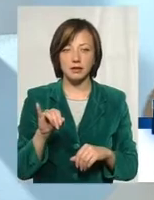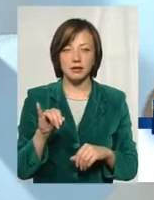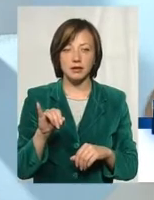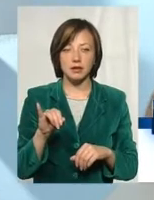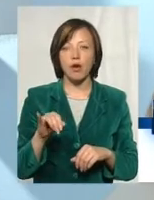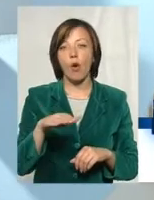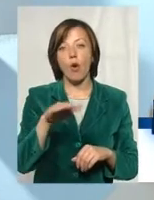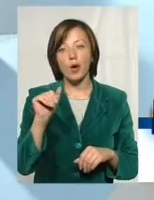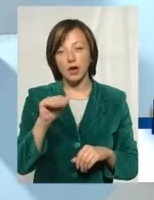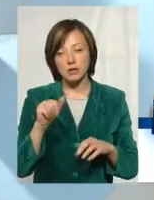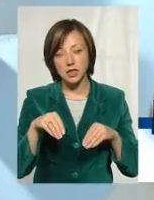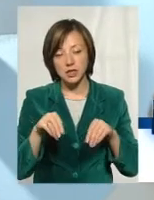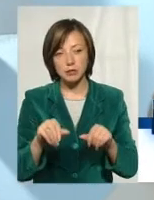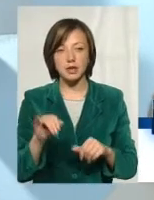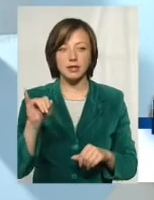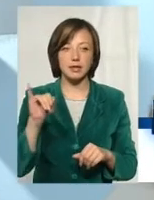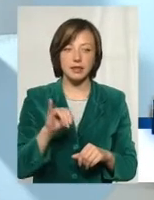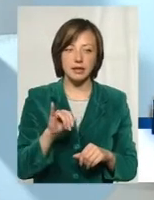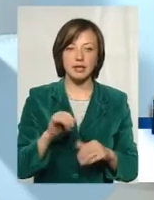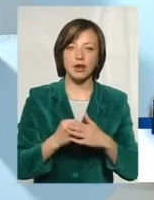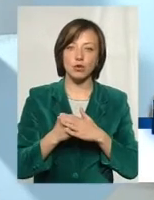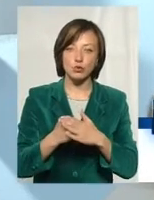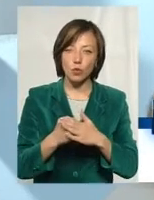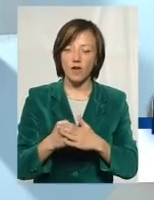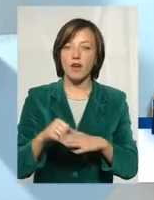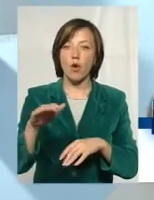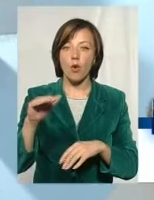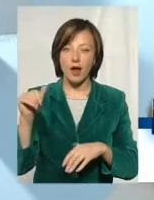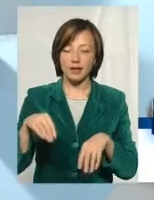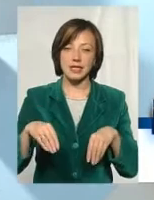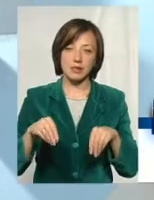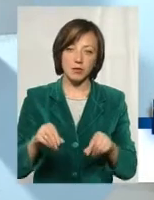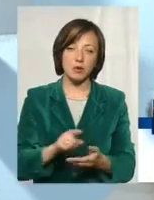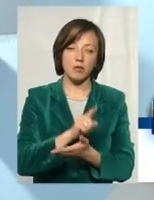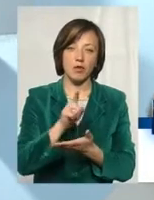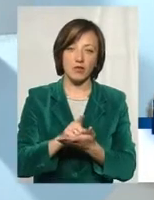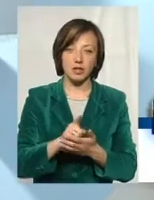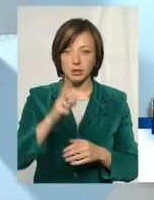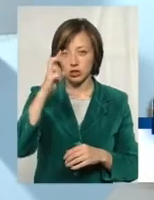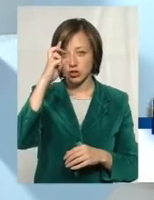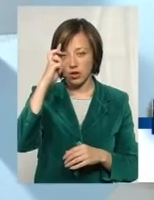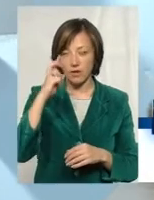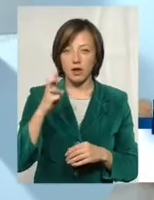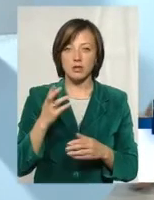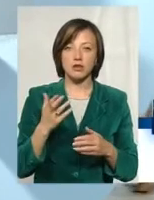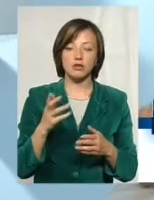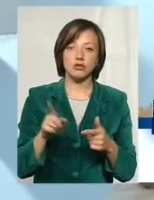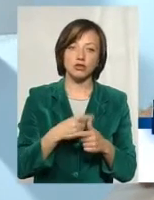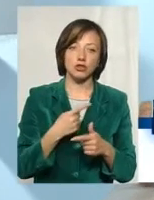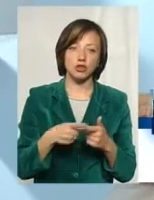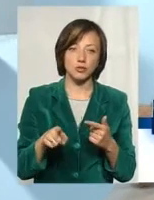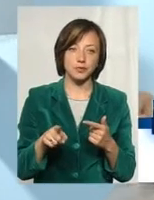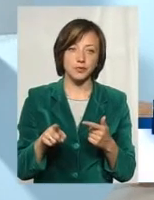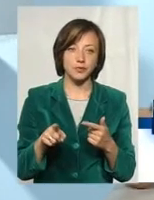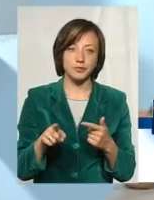ринок оренди землі, і на основі ринку оренди землі повинні держава